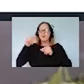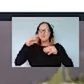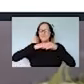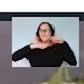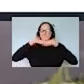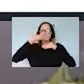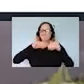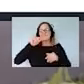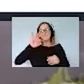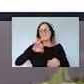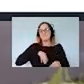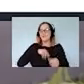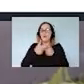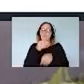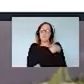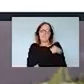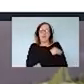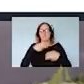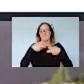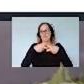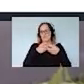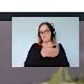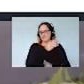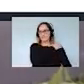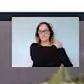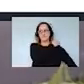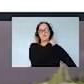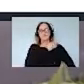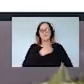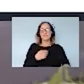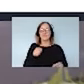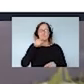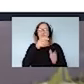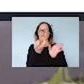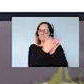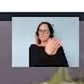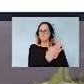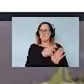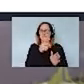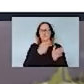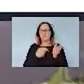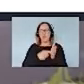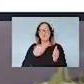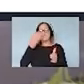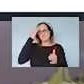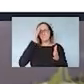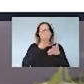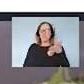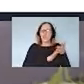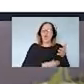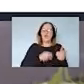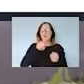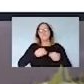razem, co możemy zrobić z materiałami w sieci. I te ikonki najczęściej jednak znajdujemy przy treściach. Czy to jest wideo,